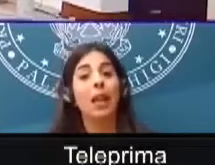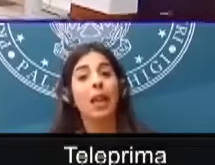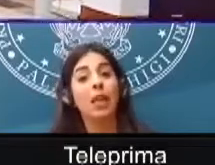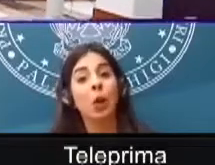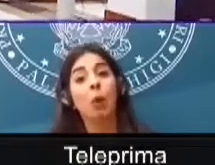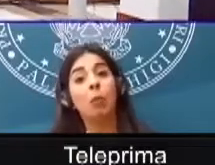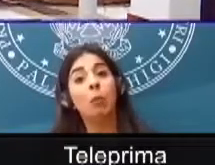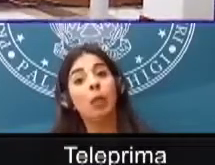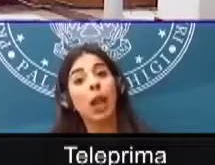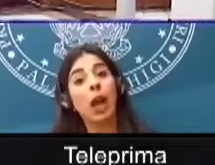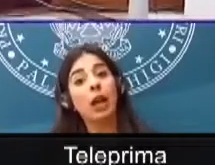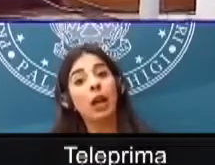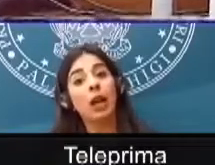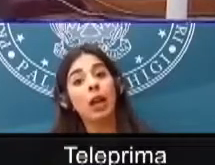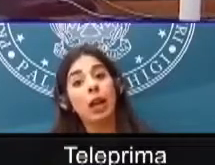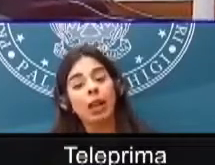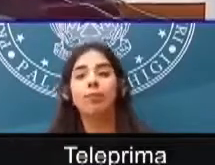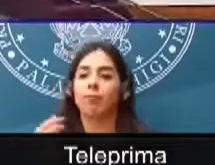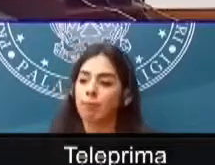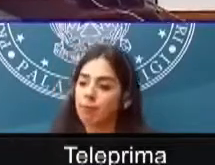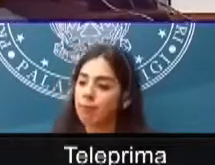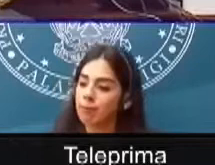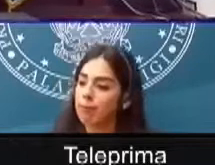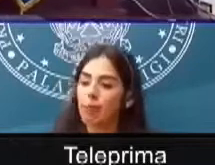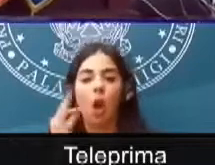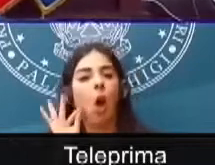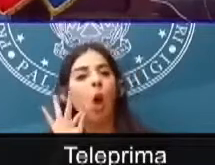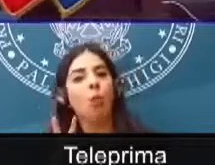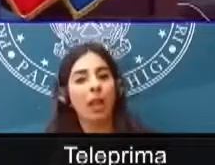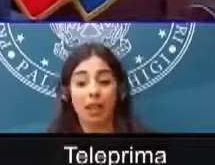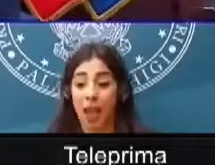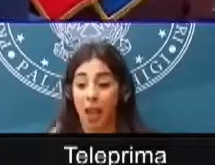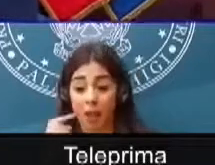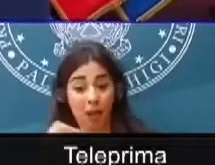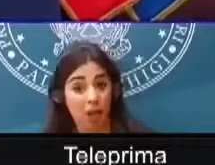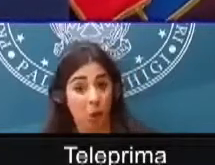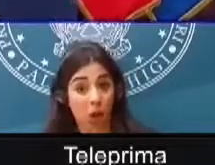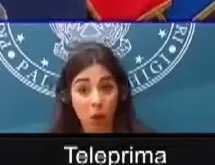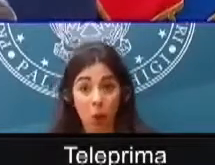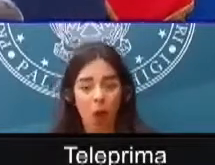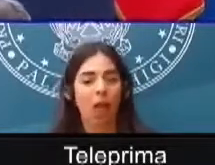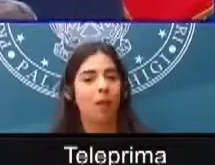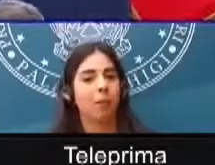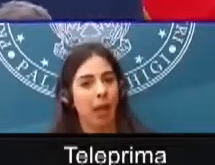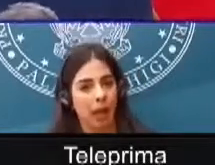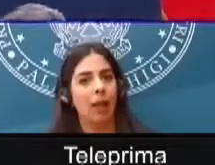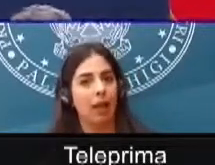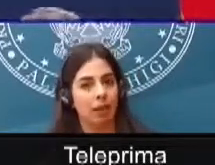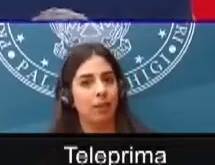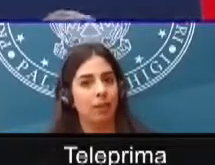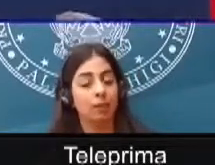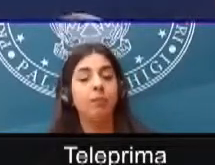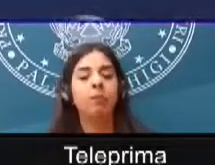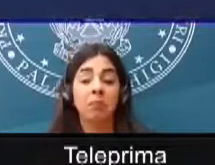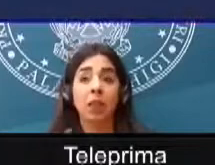saranno collocate le regioni nella prossima settimana. Il Lazio passa in zona arancione da martedì 30, mentre da lunedì